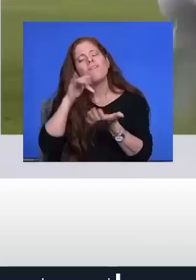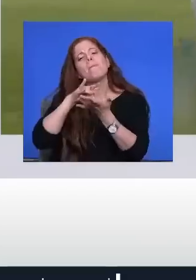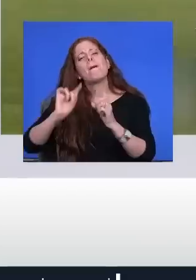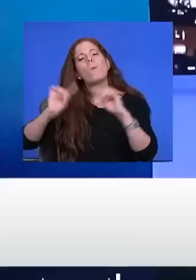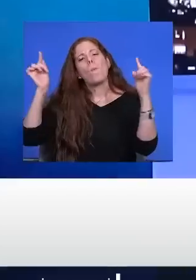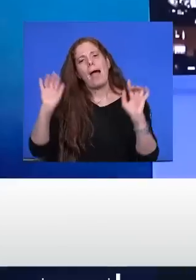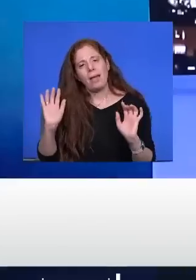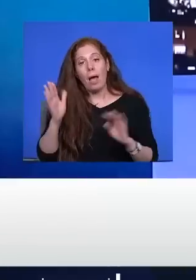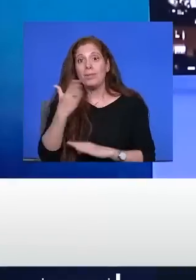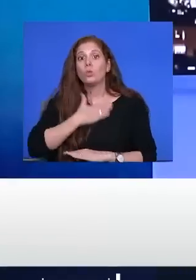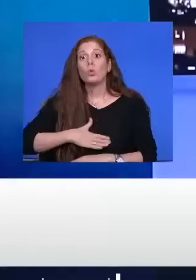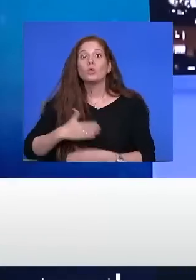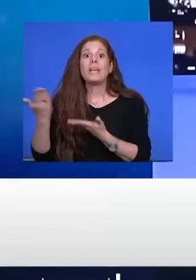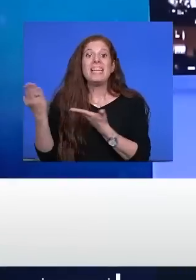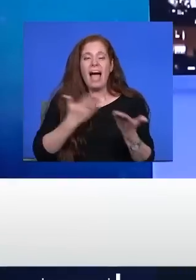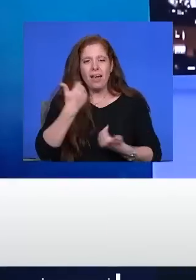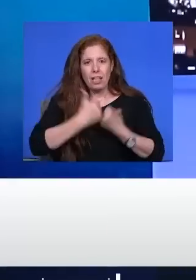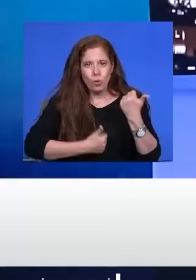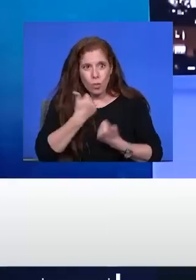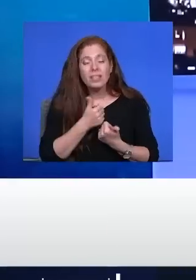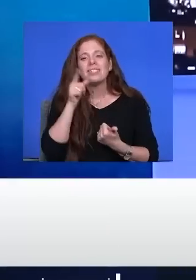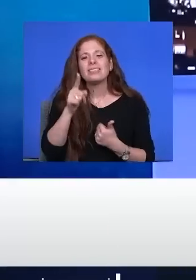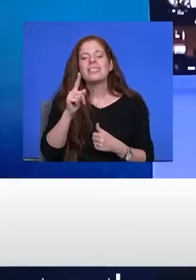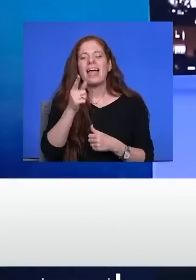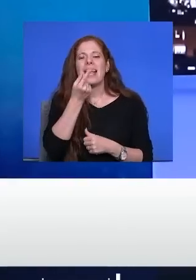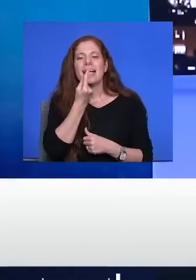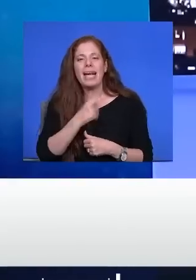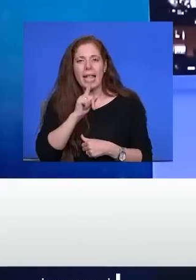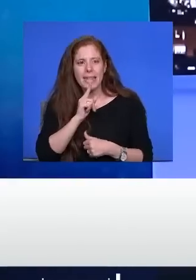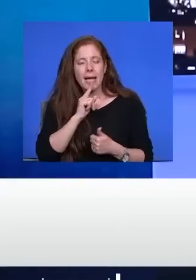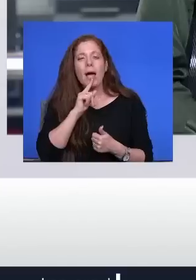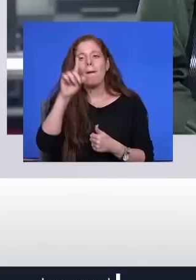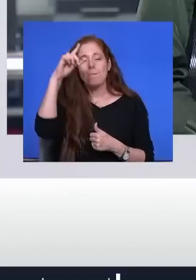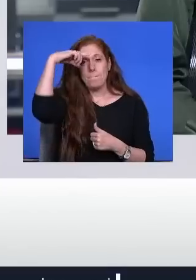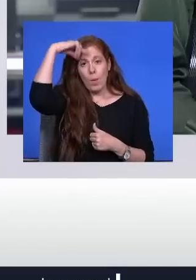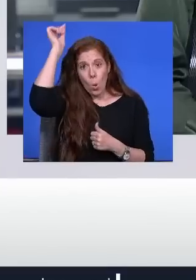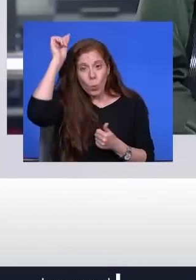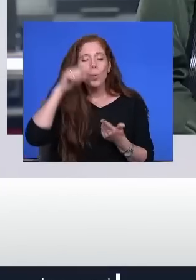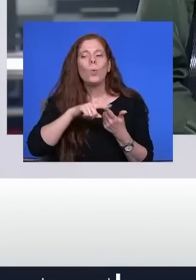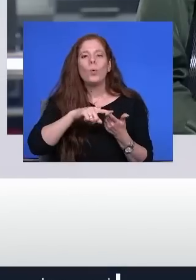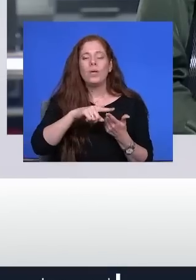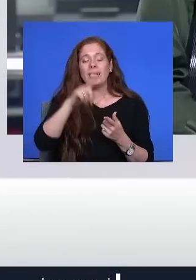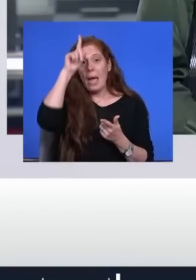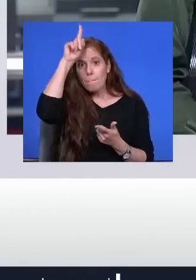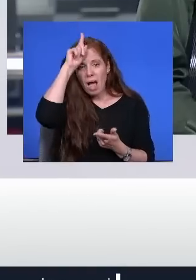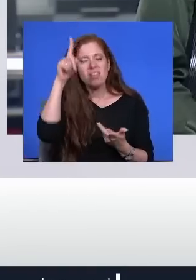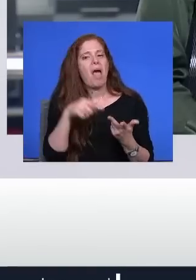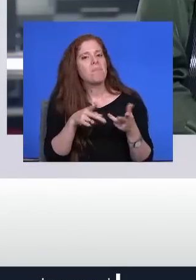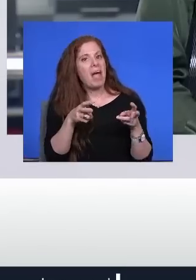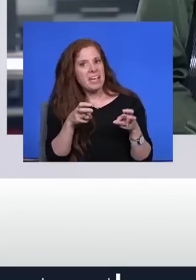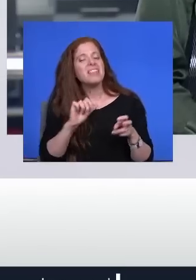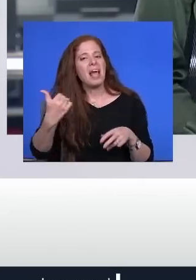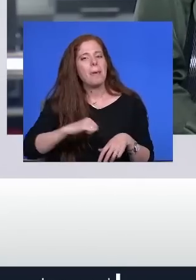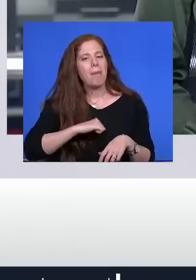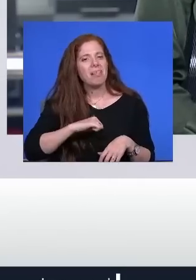שמאוד רוצות לארח עכשיו את הטורניר הזה הן קטר, פירו, גרמניה, ארגנטינה. הולך להיות מאוד מעניין, אבל אין